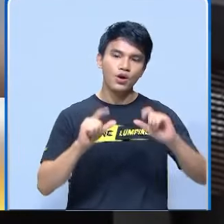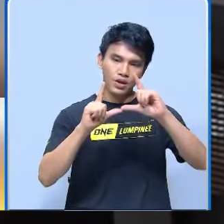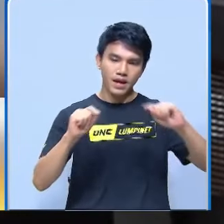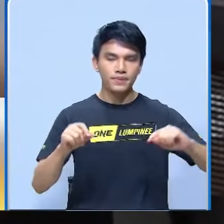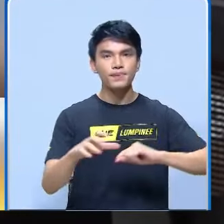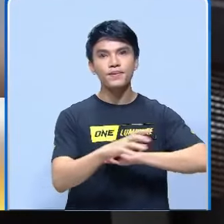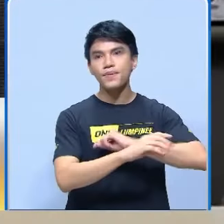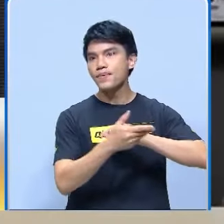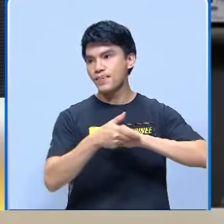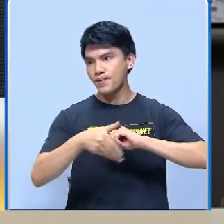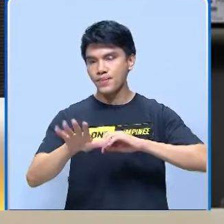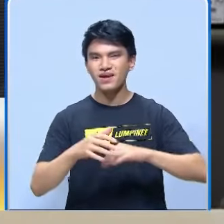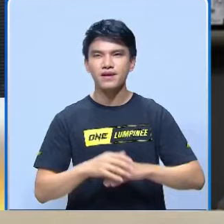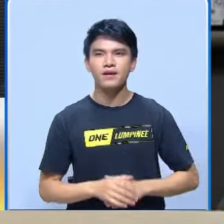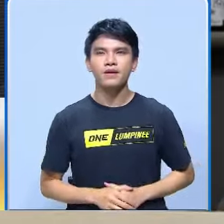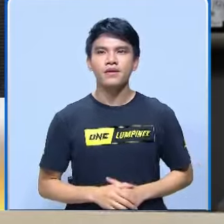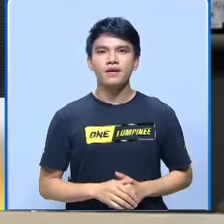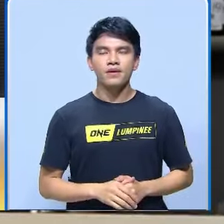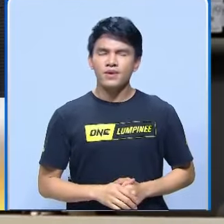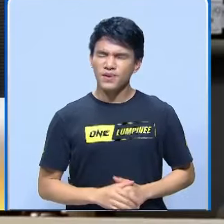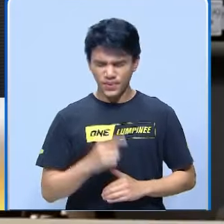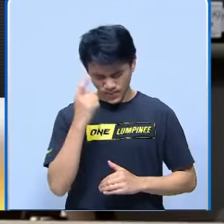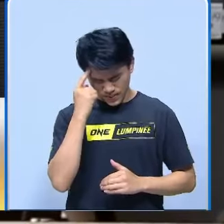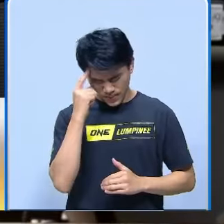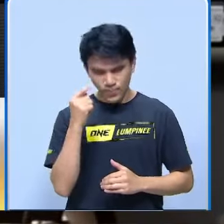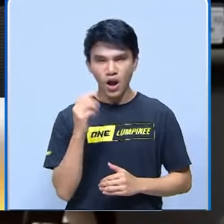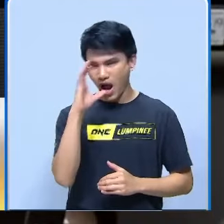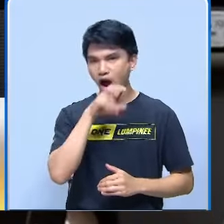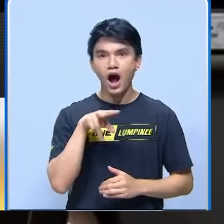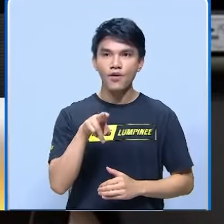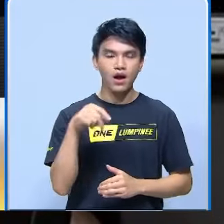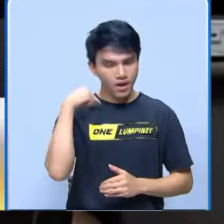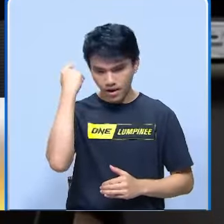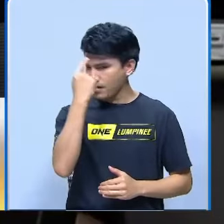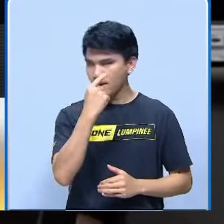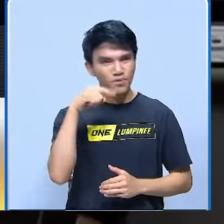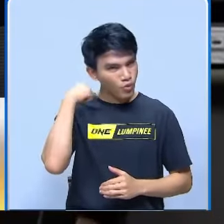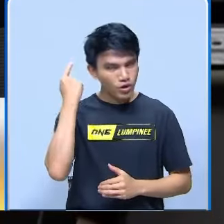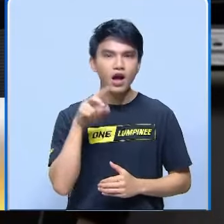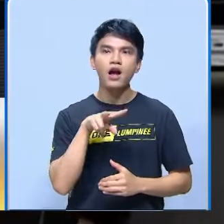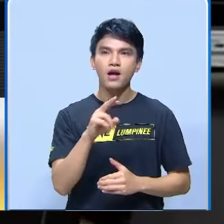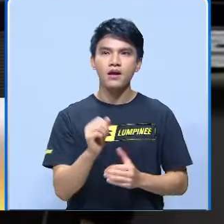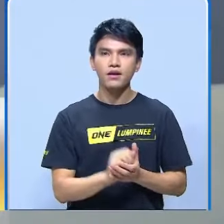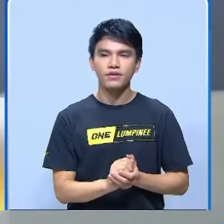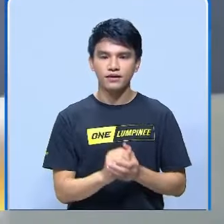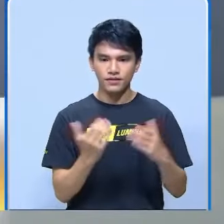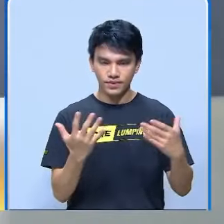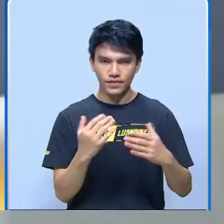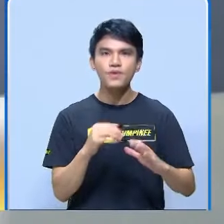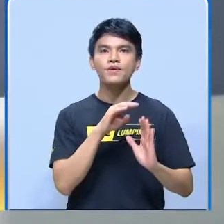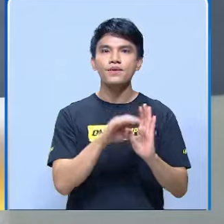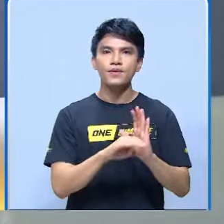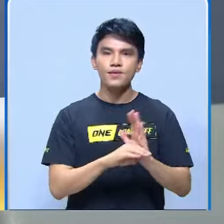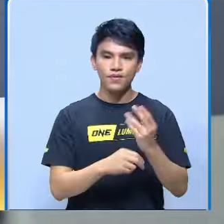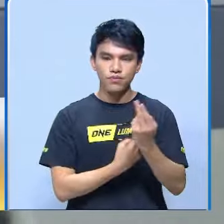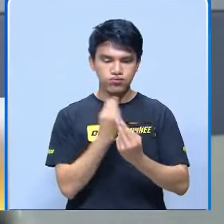กล่าวทันทีหวังว่าจะใช้ขับไปหาแฟนสาวซึ่งแฟนเขาเนี่ยให้ข้อมูลว่ากลับไปเยี่ยม